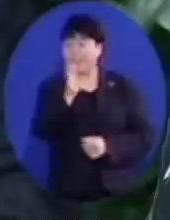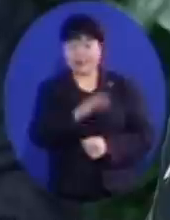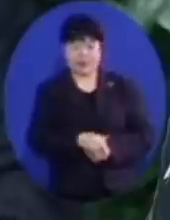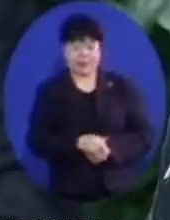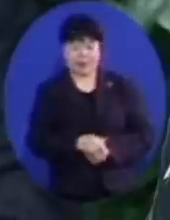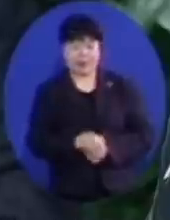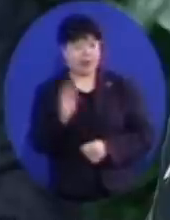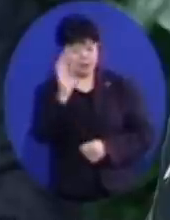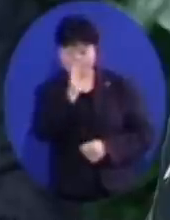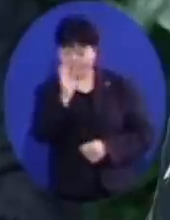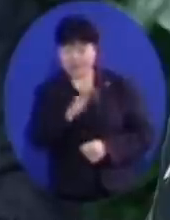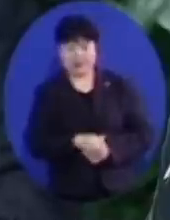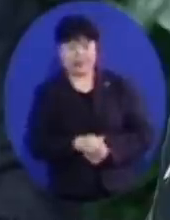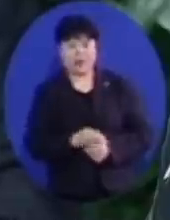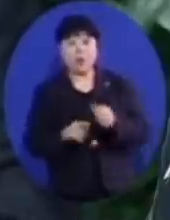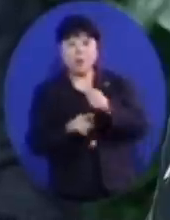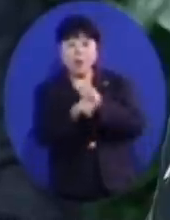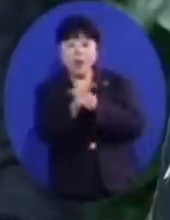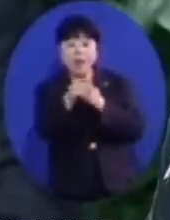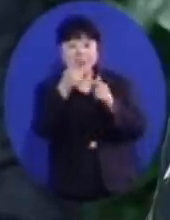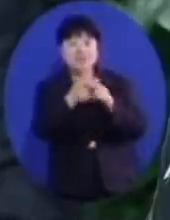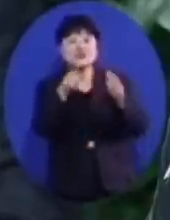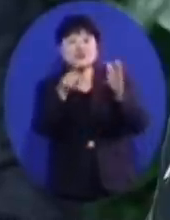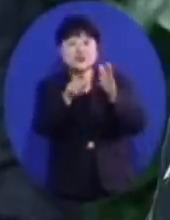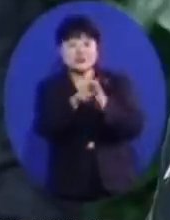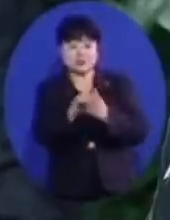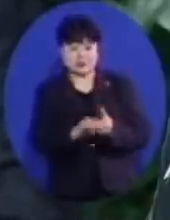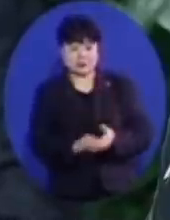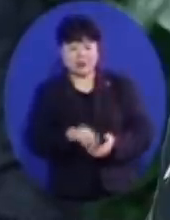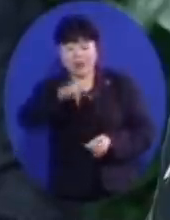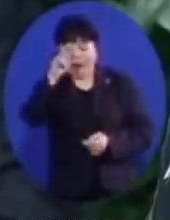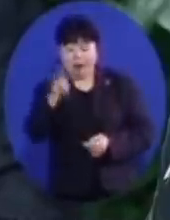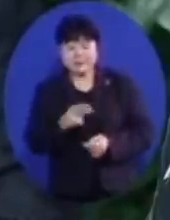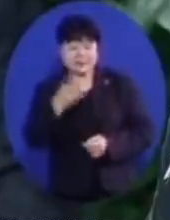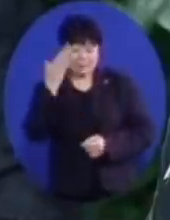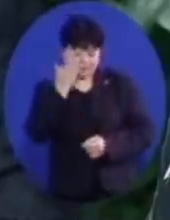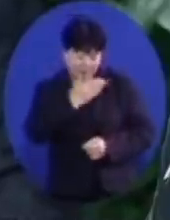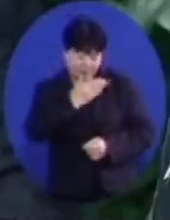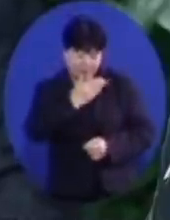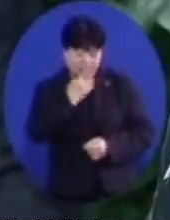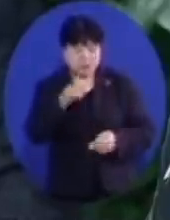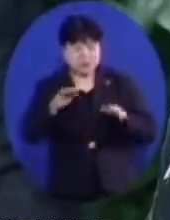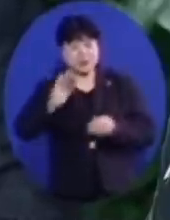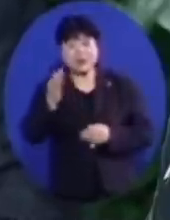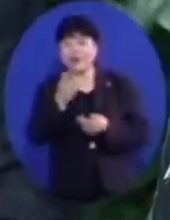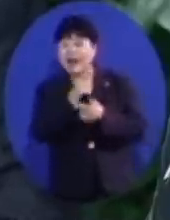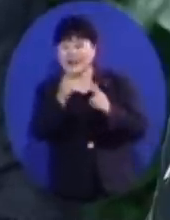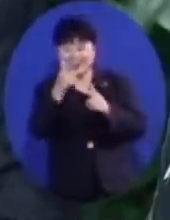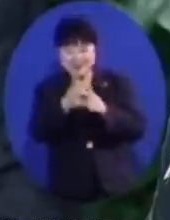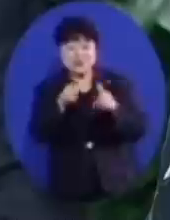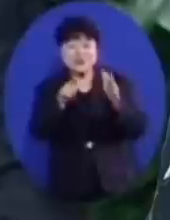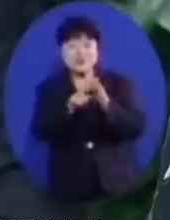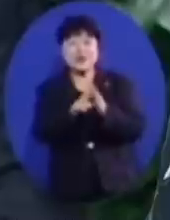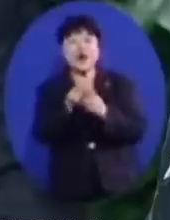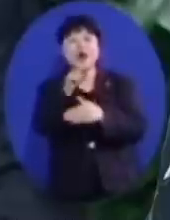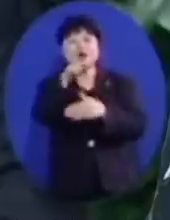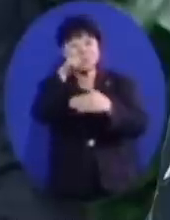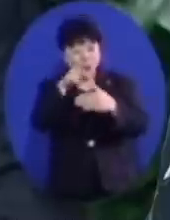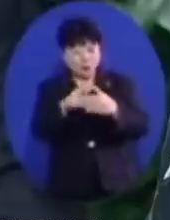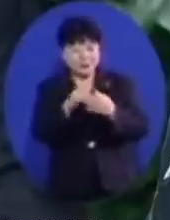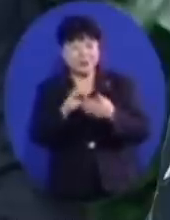안 되지요 왜냐하면 우리 예수 믿는다고 해서 당장 천사가 되는 것 아닙니다 예수 믿으면 우리